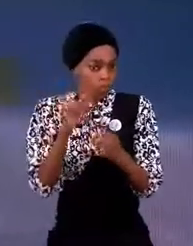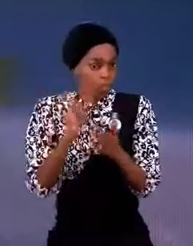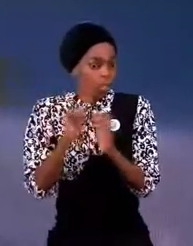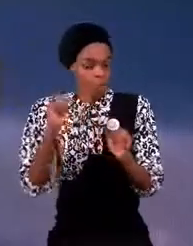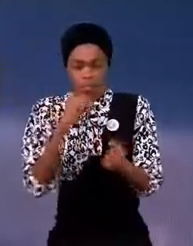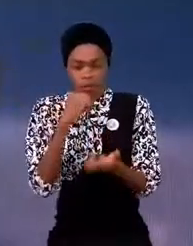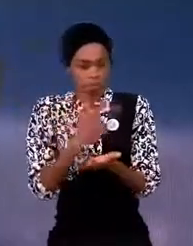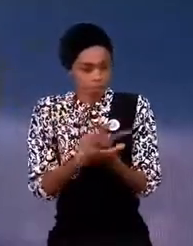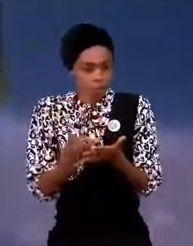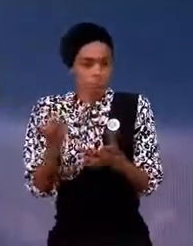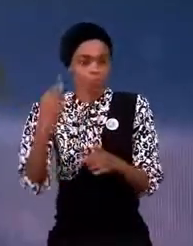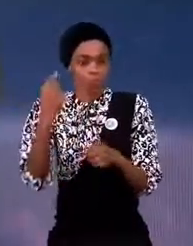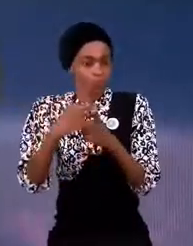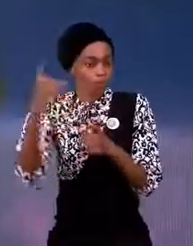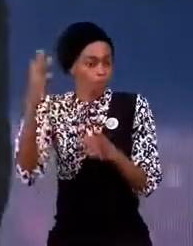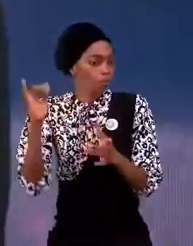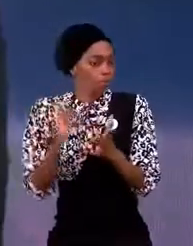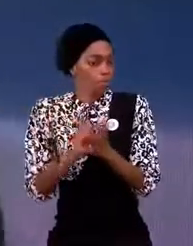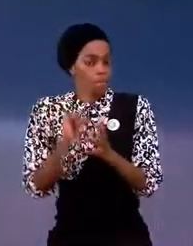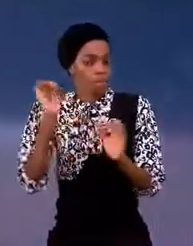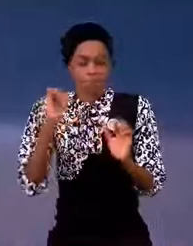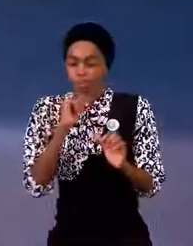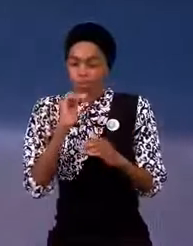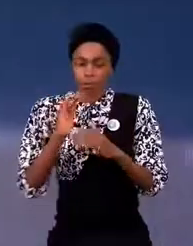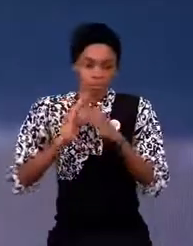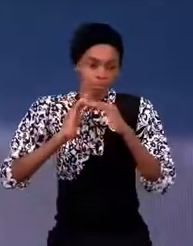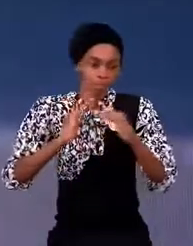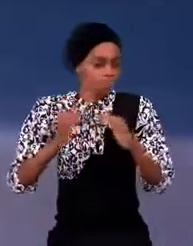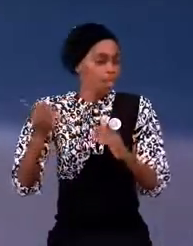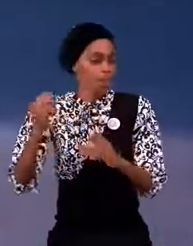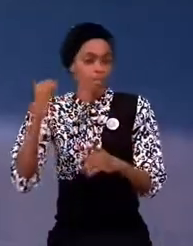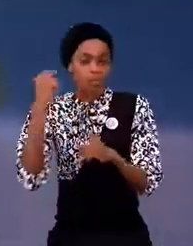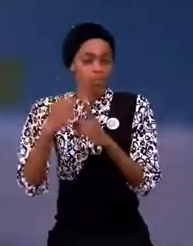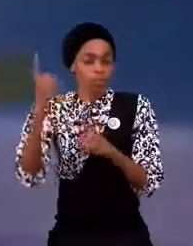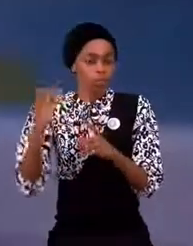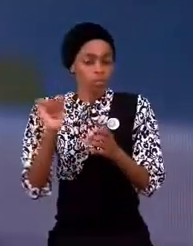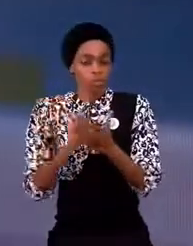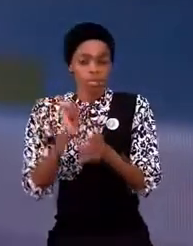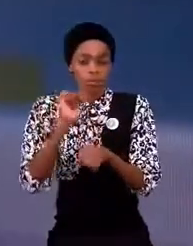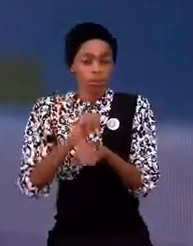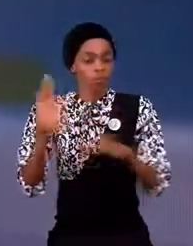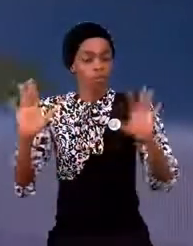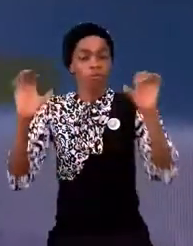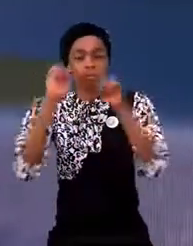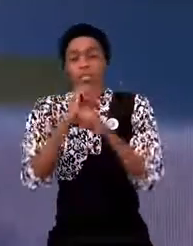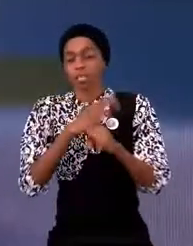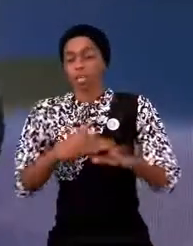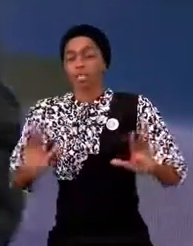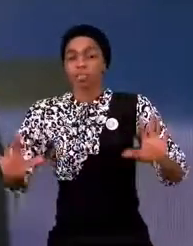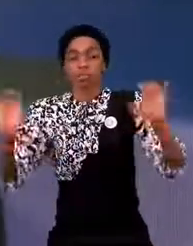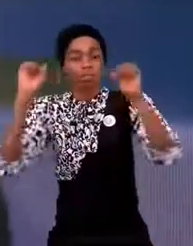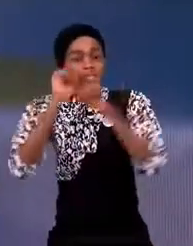parole qui produit des prodiges et des miracles et des guérisons. Il écouta la parole de